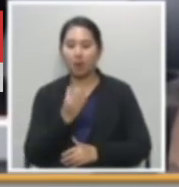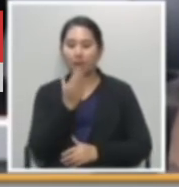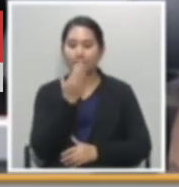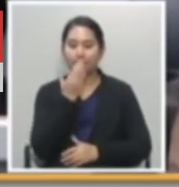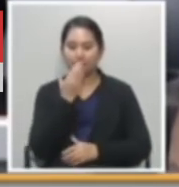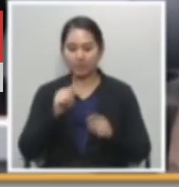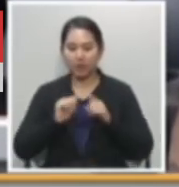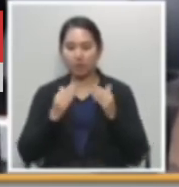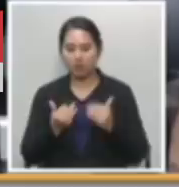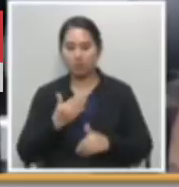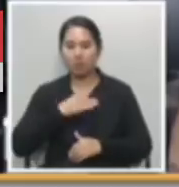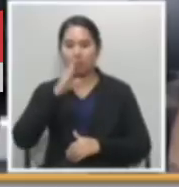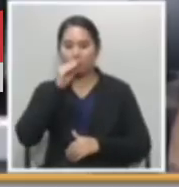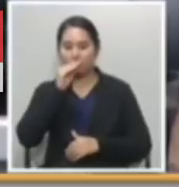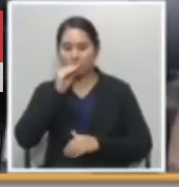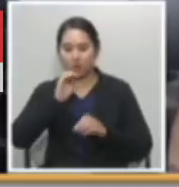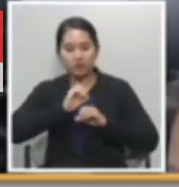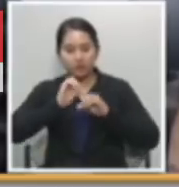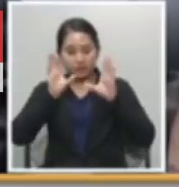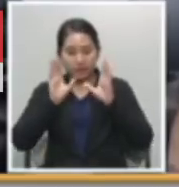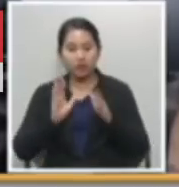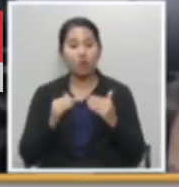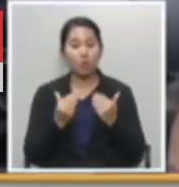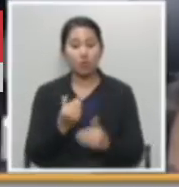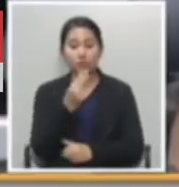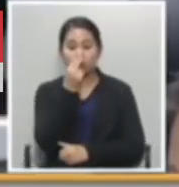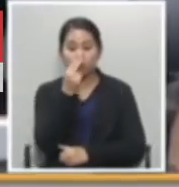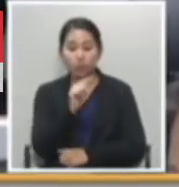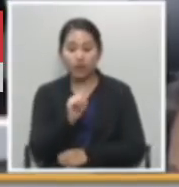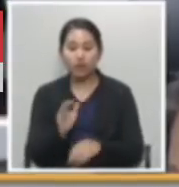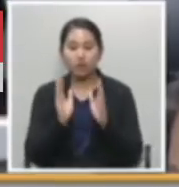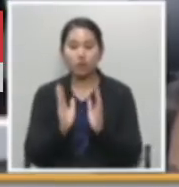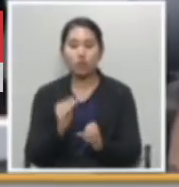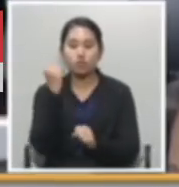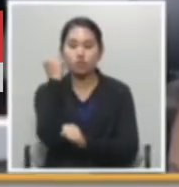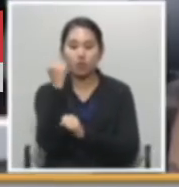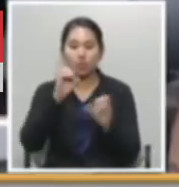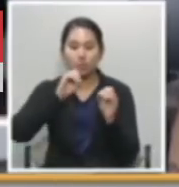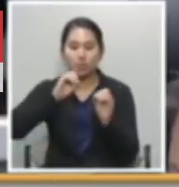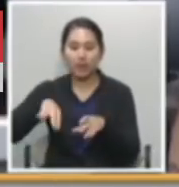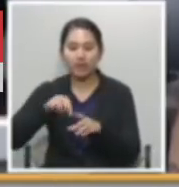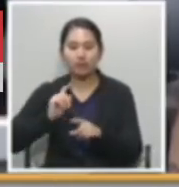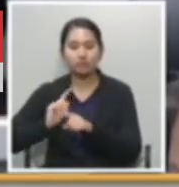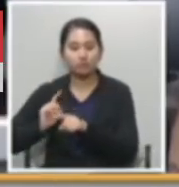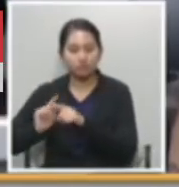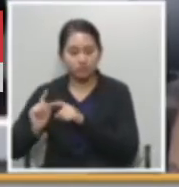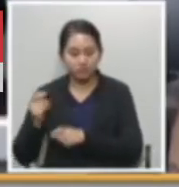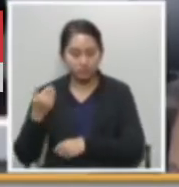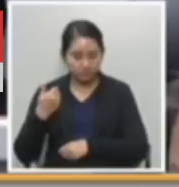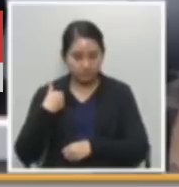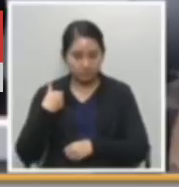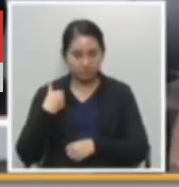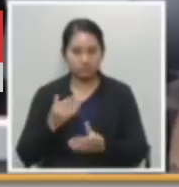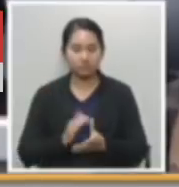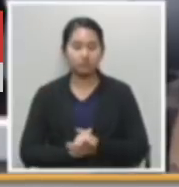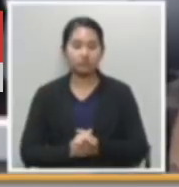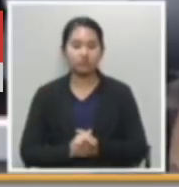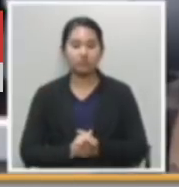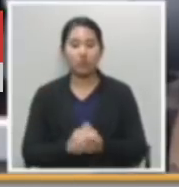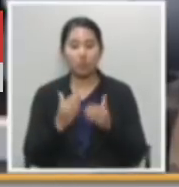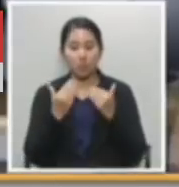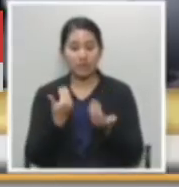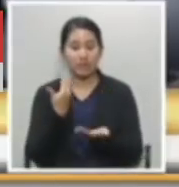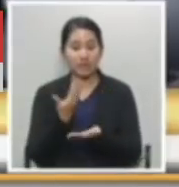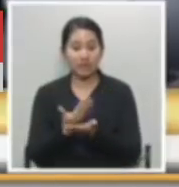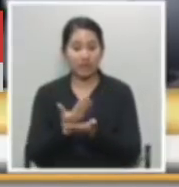จะบอกให้หมดเลยแล้วท่านดูนะครับวันนี้คนจนที่เขาถูกทอดทิ้งเนี่ยนะวันนี้นะต้องทุ่มเงินช่ว